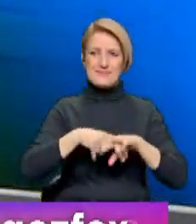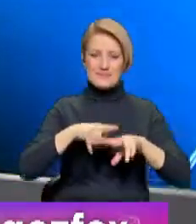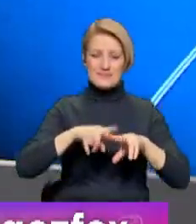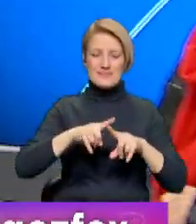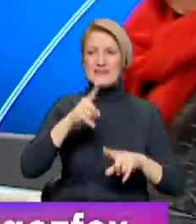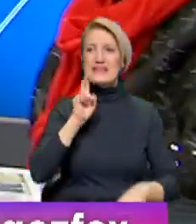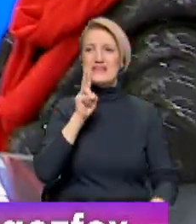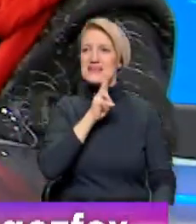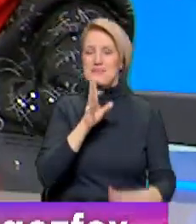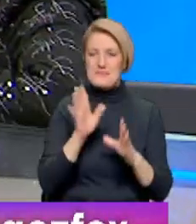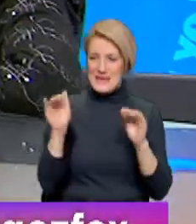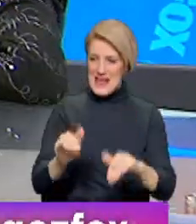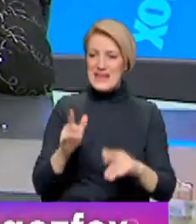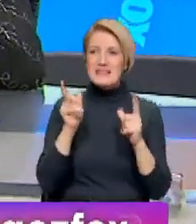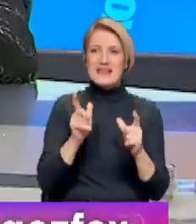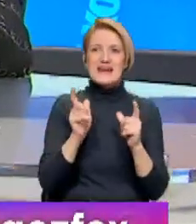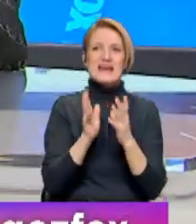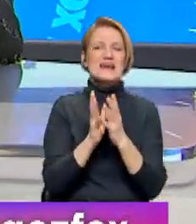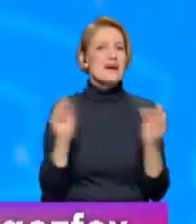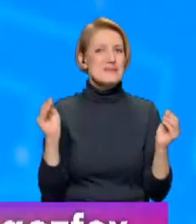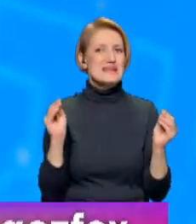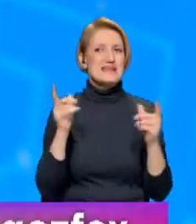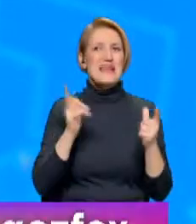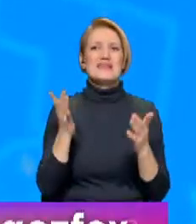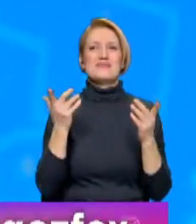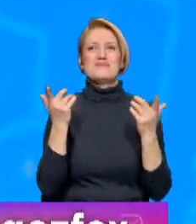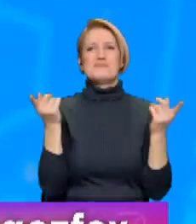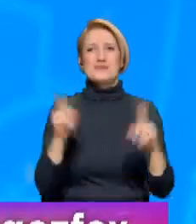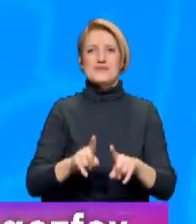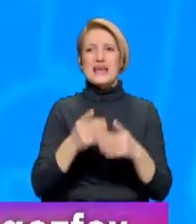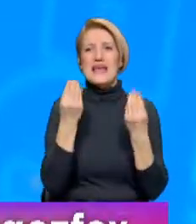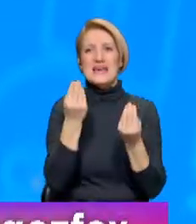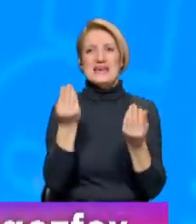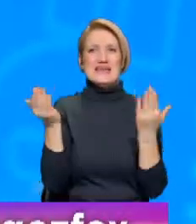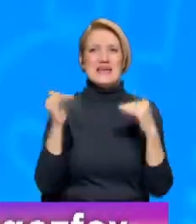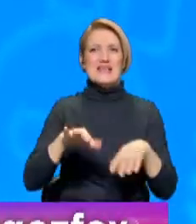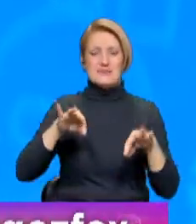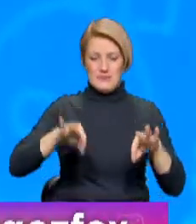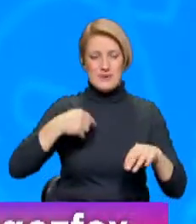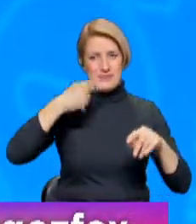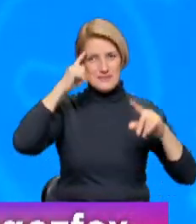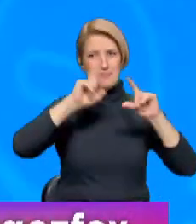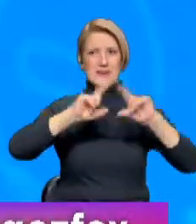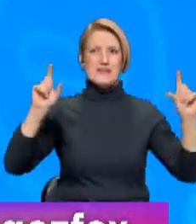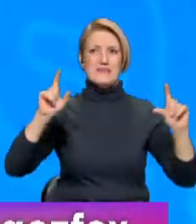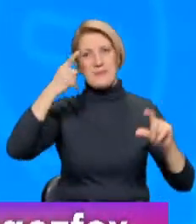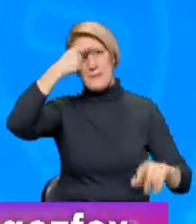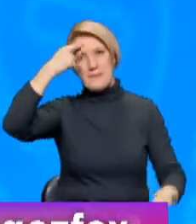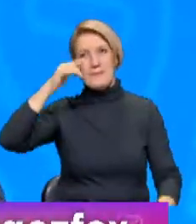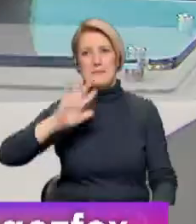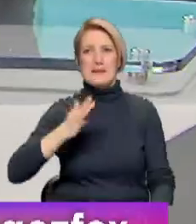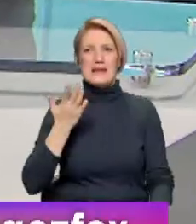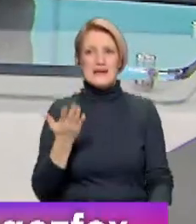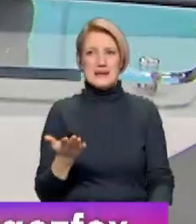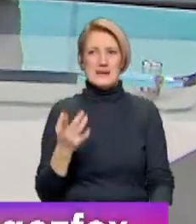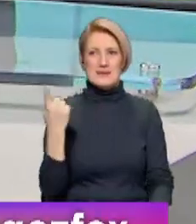nerede kaybettik, nerede bulduk, tekrar buluştuk. İyi ki de geldiniz. Teşekkür İşte ediyorum. Bugün bizim başlığımız. Belki hani